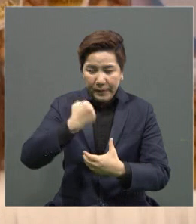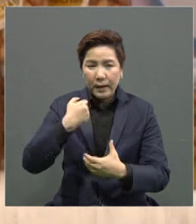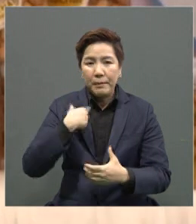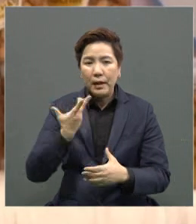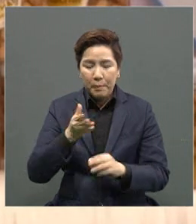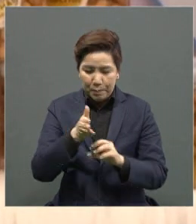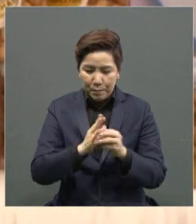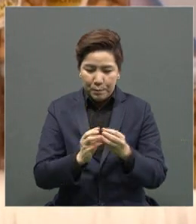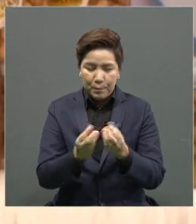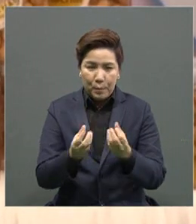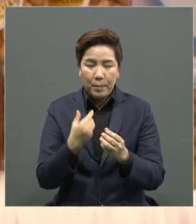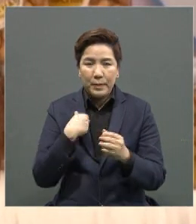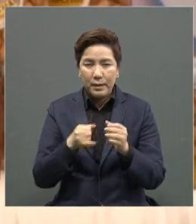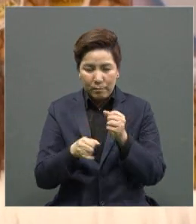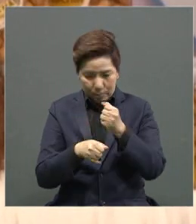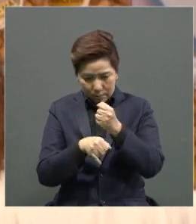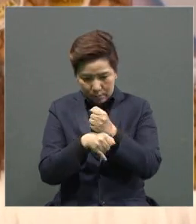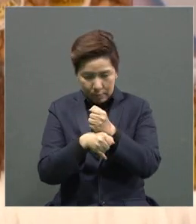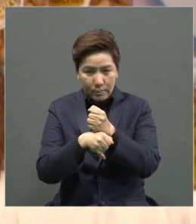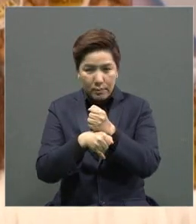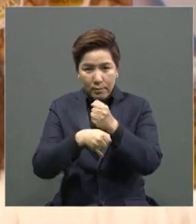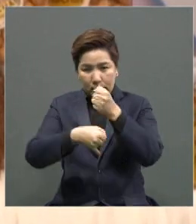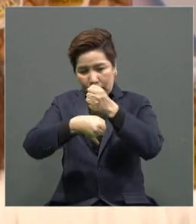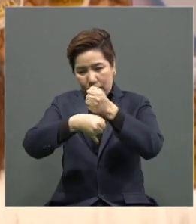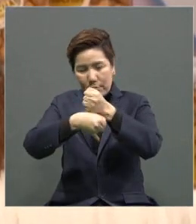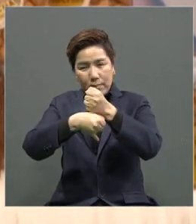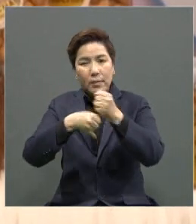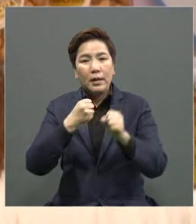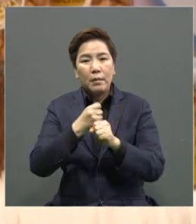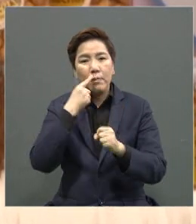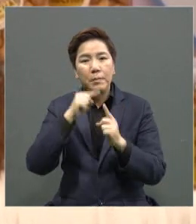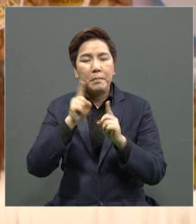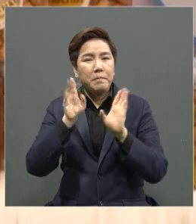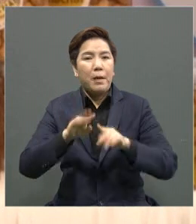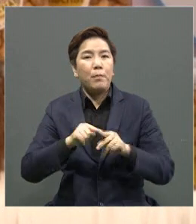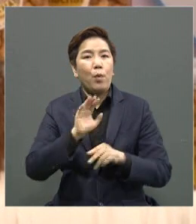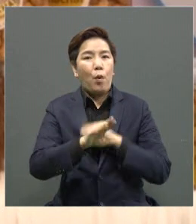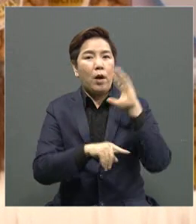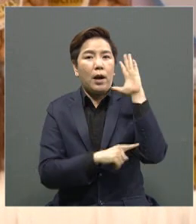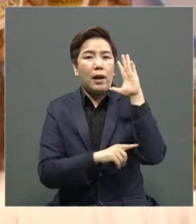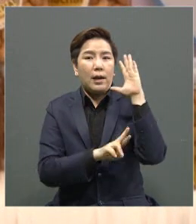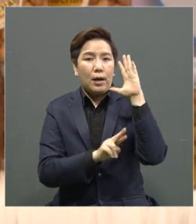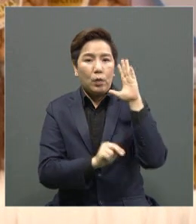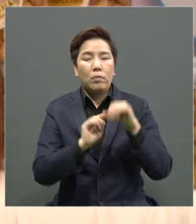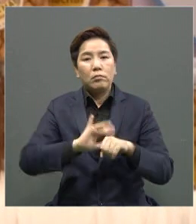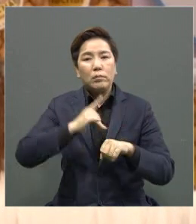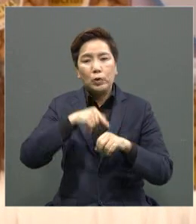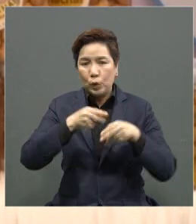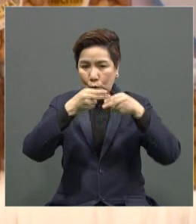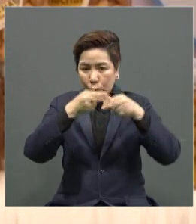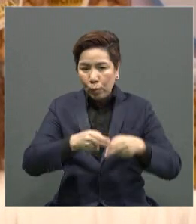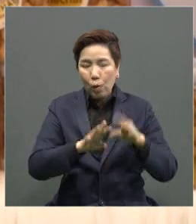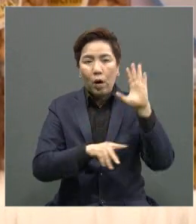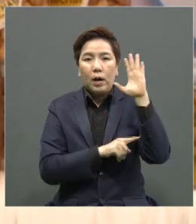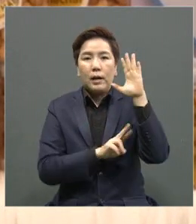าหยูหรือมะม่วงหิมพานต์ขออภัยค่ะหรือมะม่วงหิมพานต์ที่เป็นพืชอัตลักษณ์และเป็นสิ่งบ่งชี้ทางภูมิศาสตร์ของจังหวัดระน